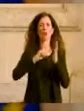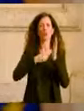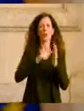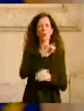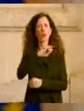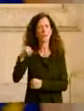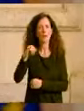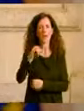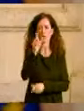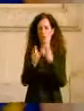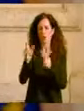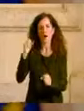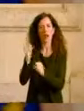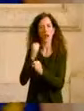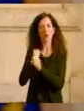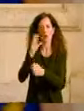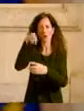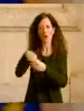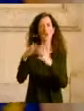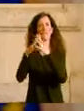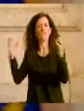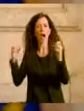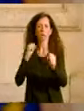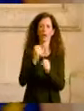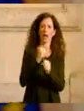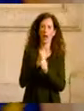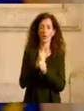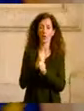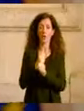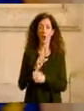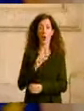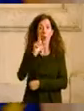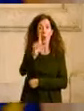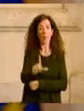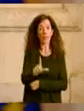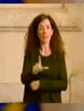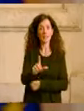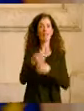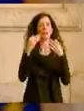lavoratori nelle fabbriche, nei luoghi di lavoro, e lunedì prossimo